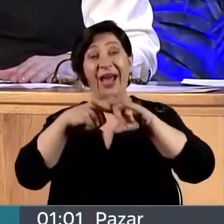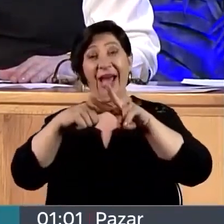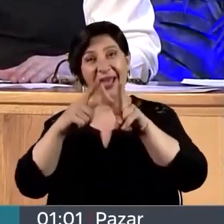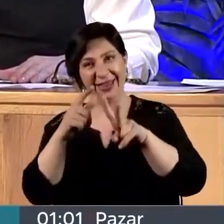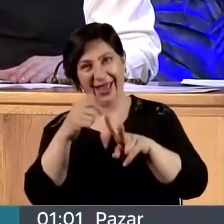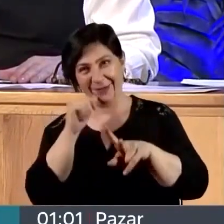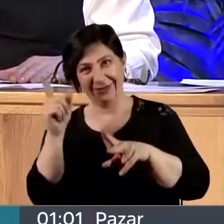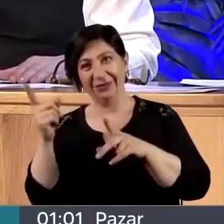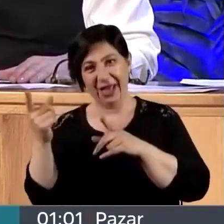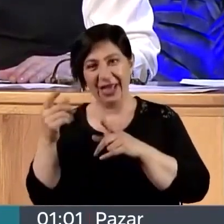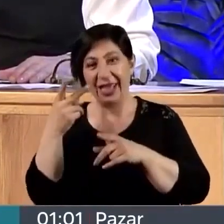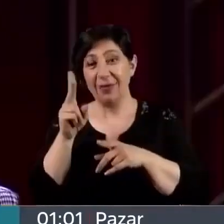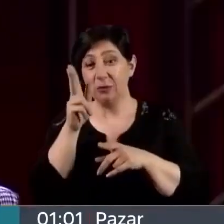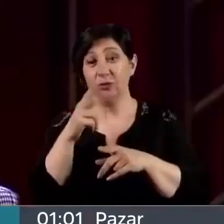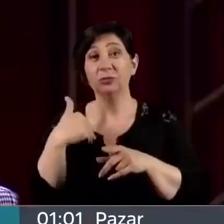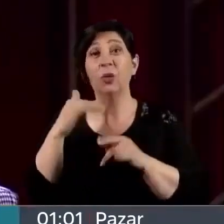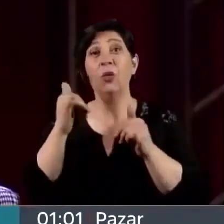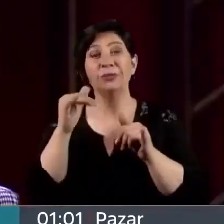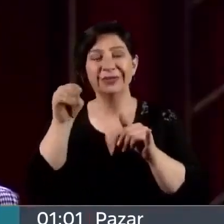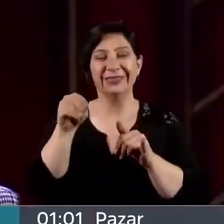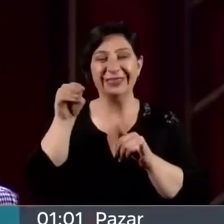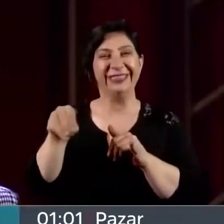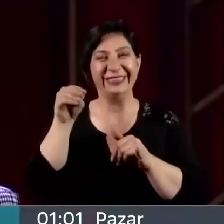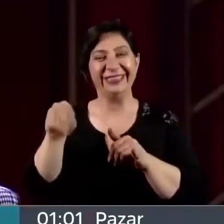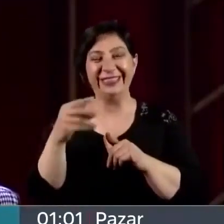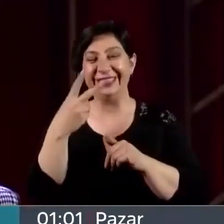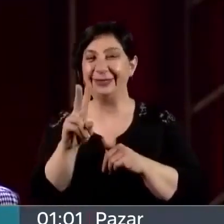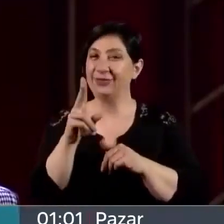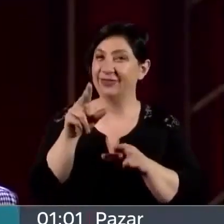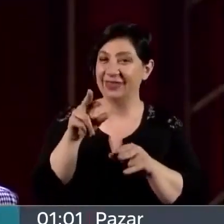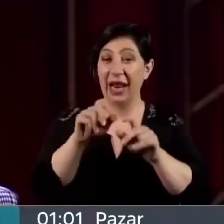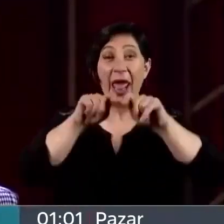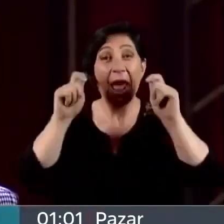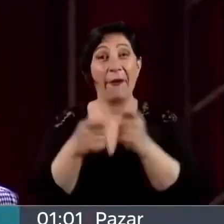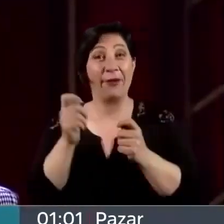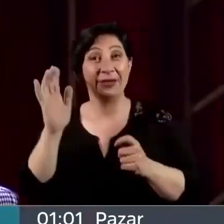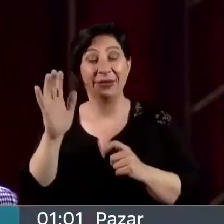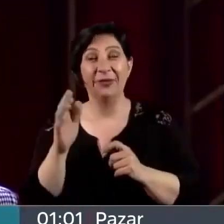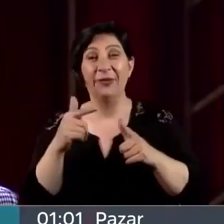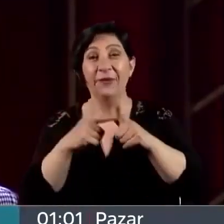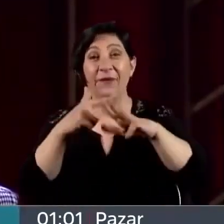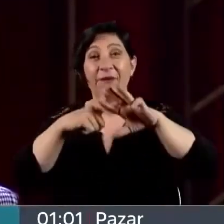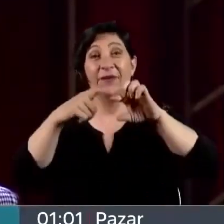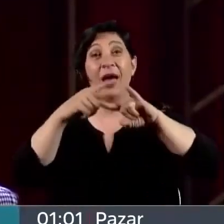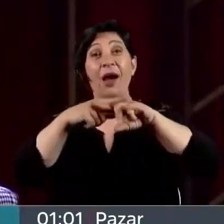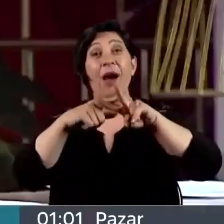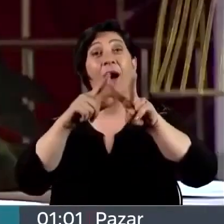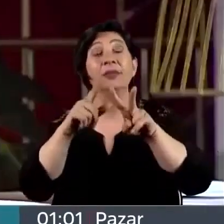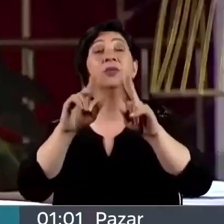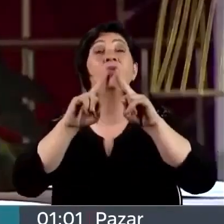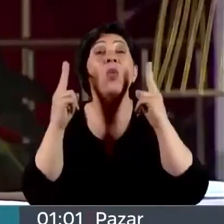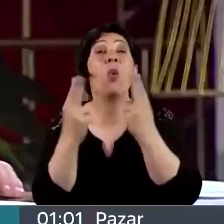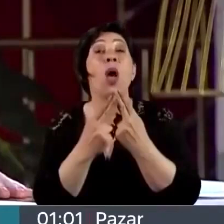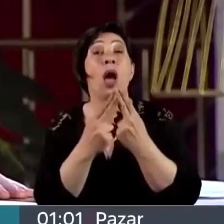yaşındı herhangi evet. şeyler. Oo, Ben rekora sık sık oyun gidiyorsun. koyup acaba diyordum Maşallah. 2022'de Rekora gidiyorsun. rekor kırıp mı Evet. gelsem? Ferhan abi dünya